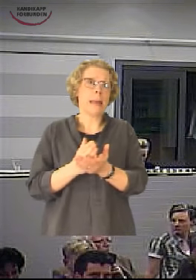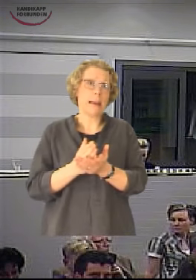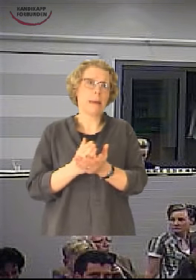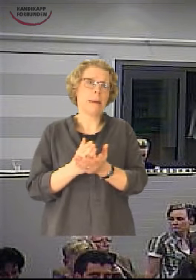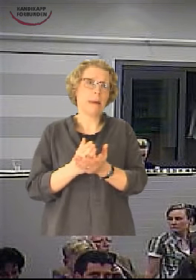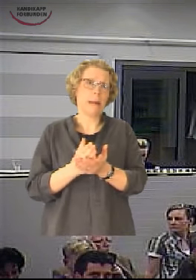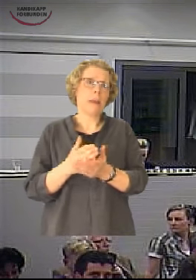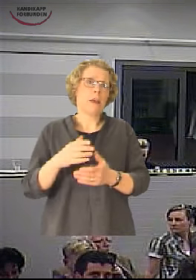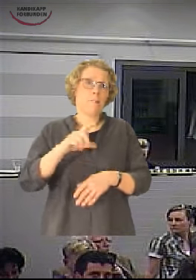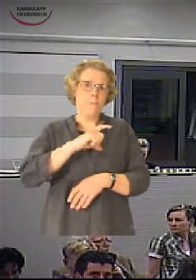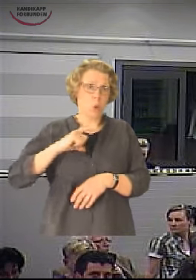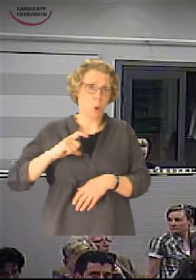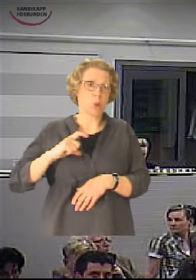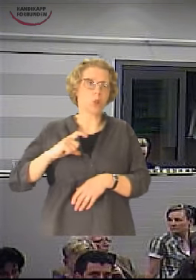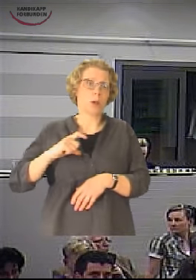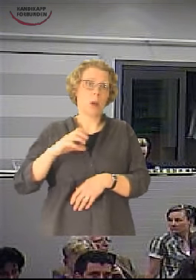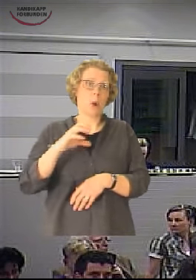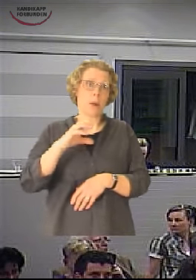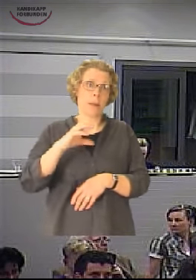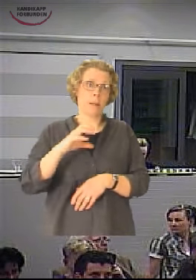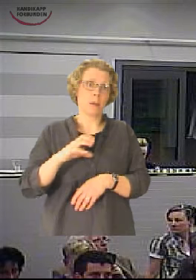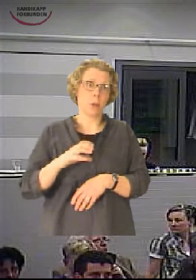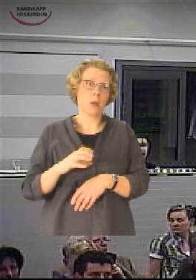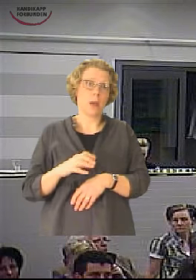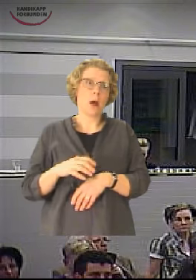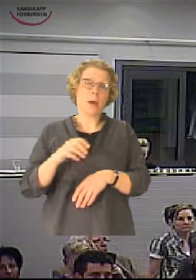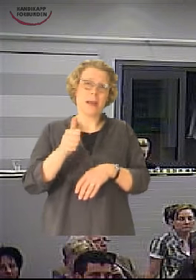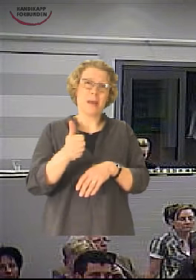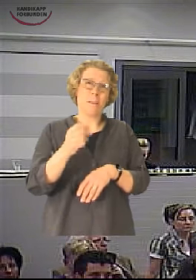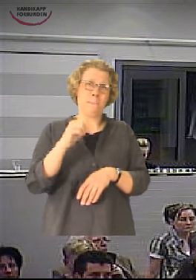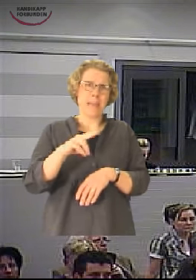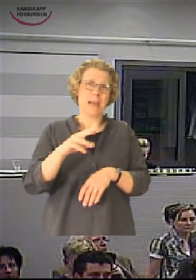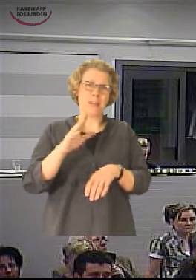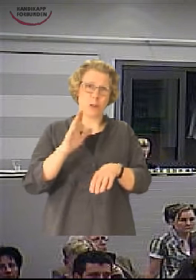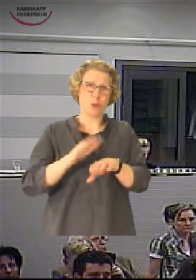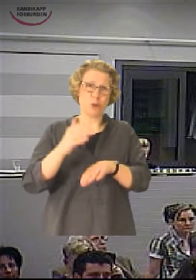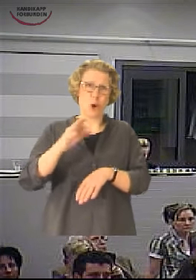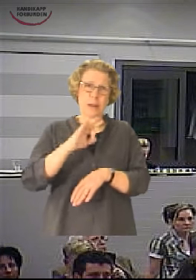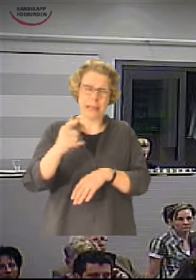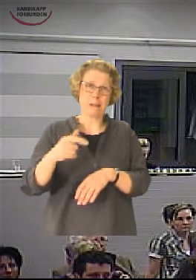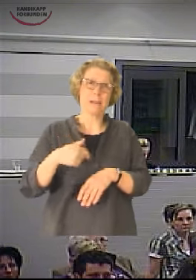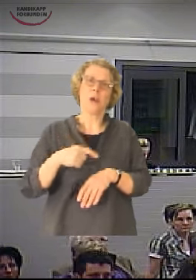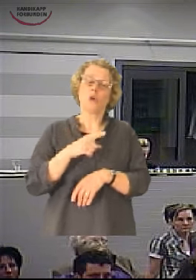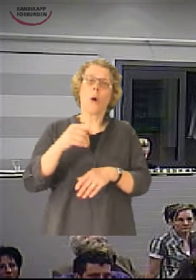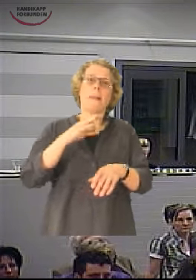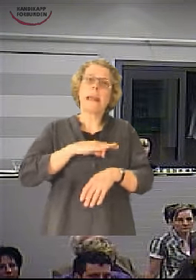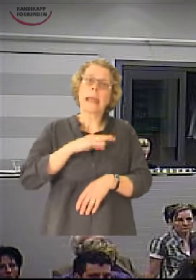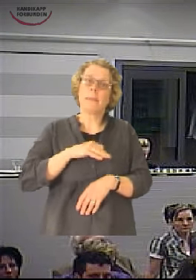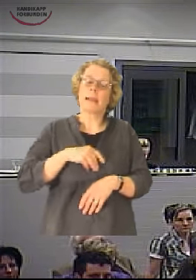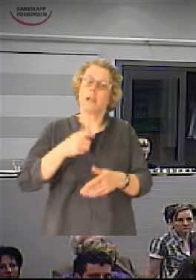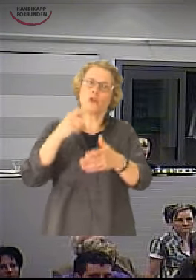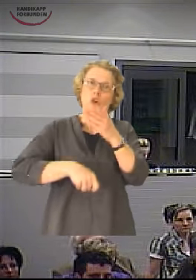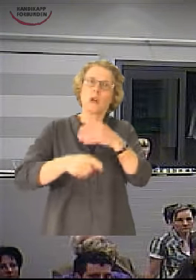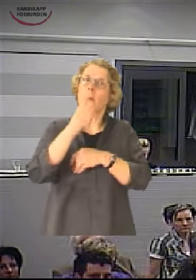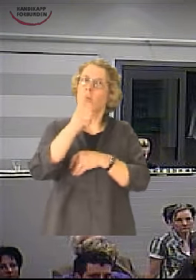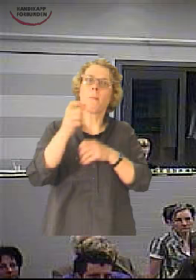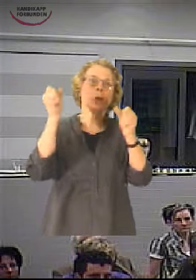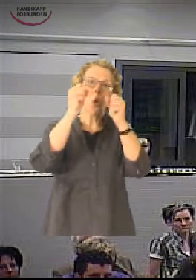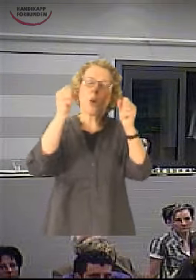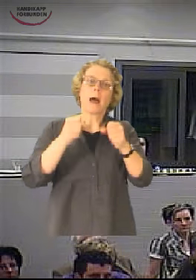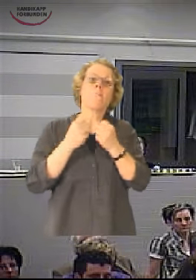underbehandlad grupp, då får man faktiskt väldigt mycket läkemedel, och de är dyra uppe i Norrland, där man inte får några biologiska överhuvudtaget,